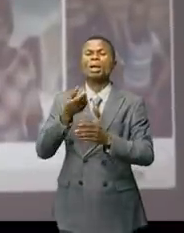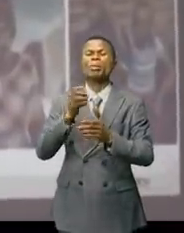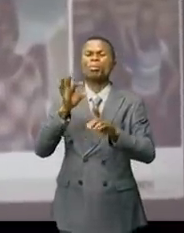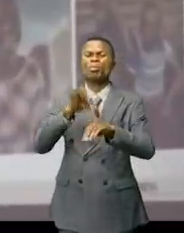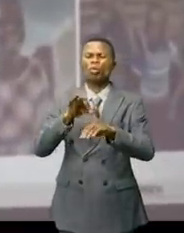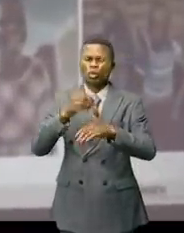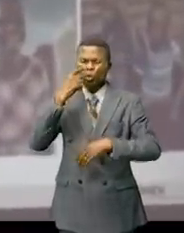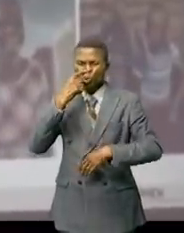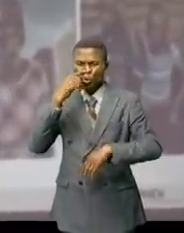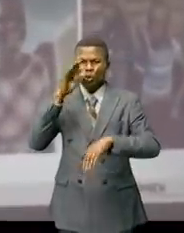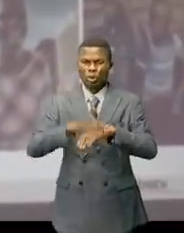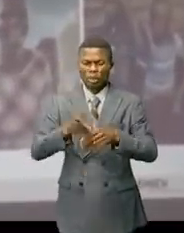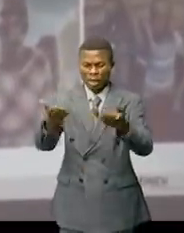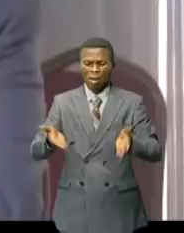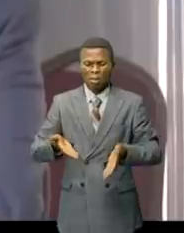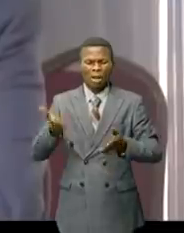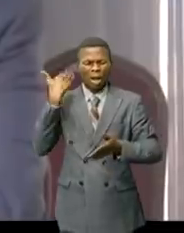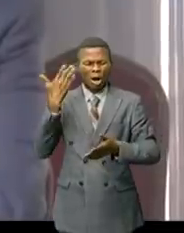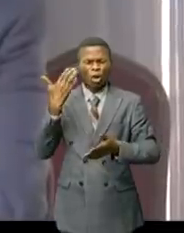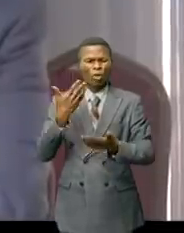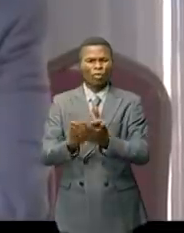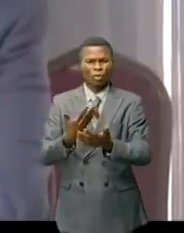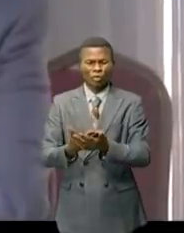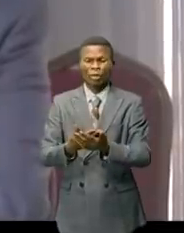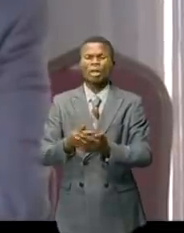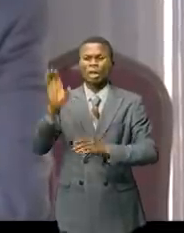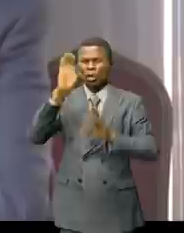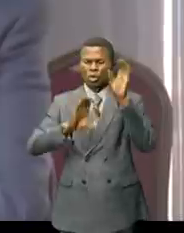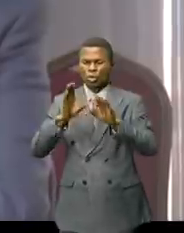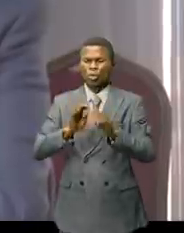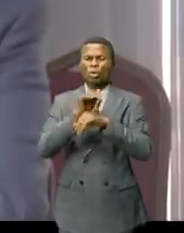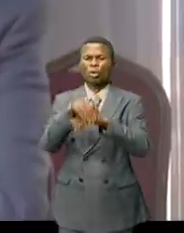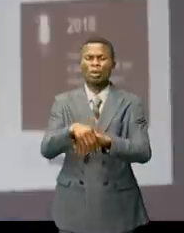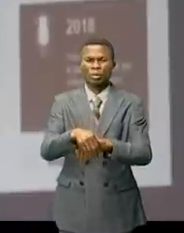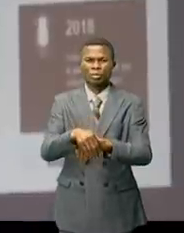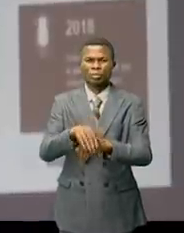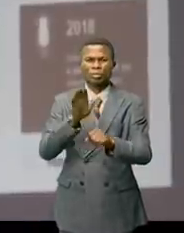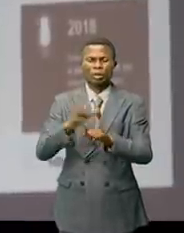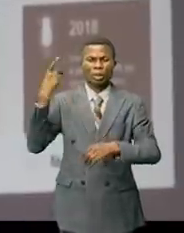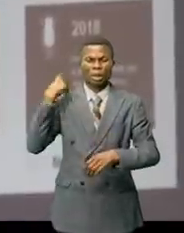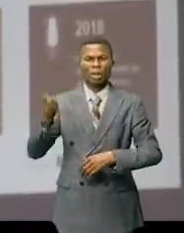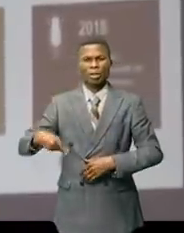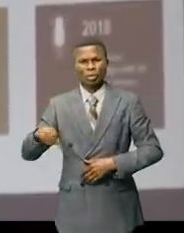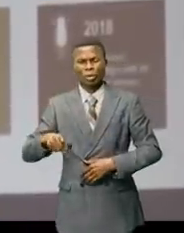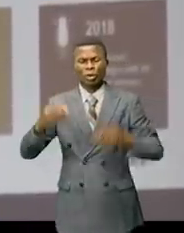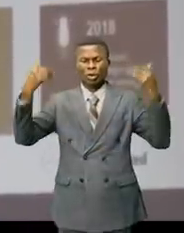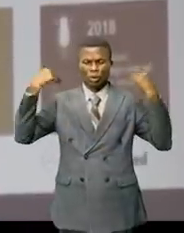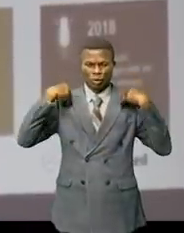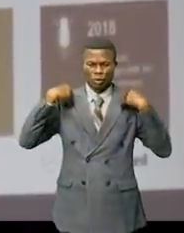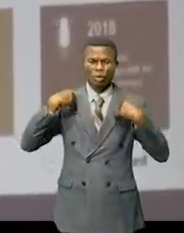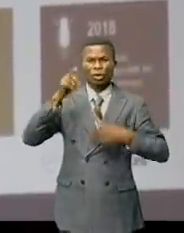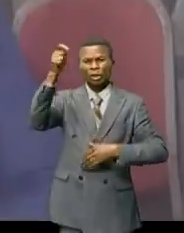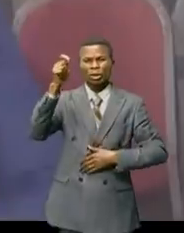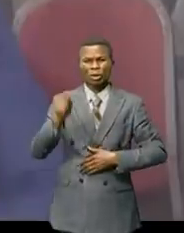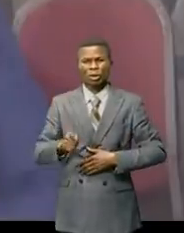noire qui vit dans les cours de rapide au cours de cette matinée scientifique qui a connu la participation des députés provinciaux des autorités des phares décès